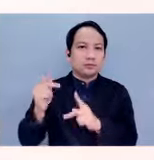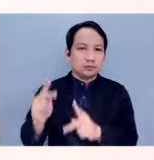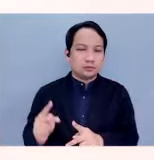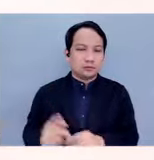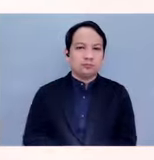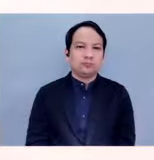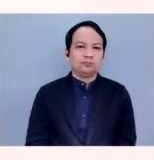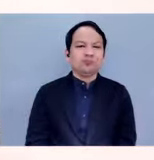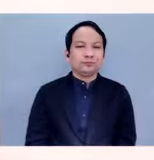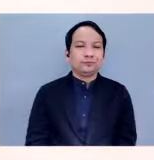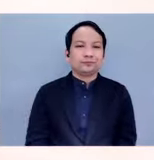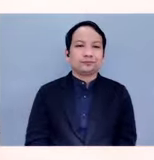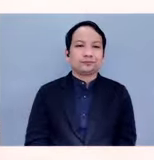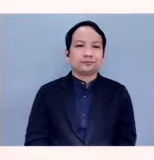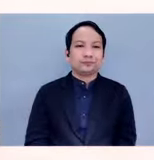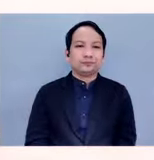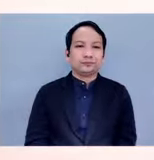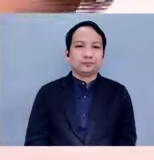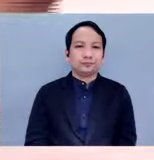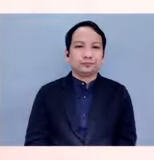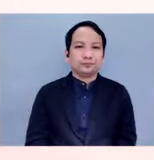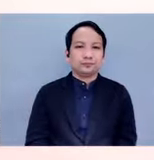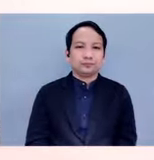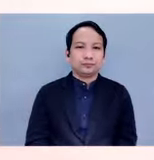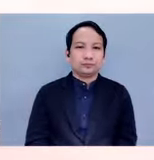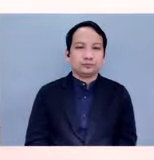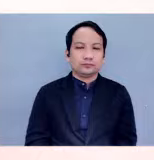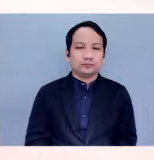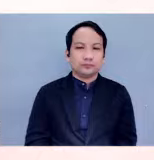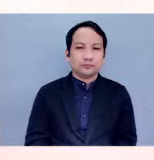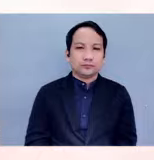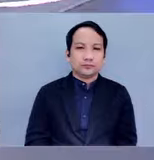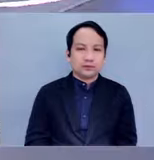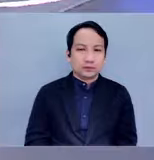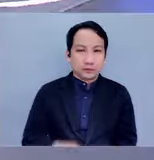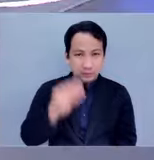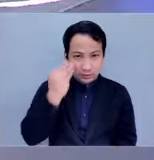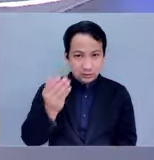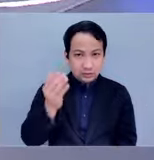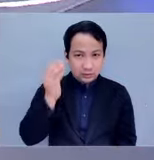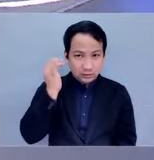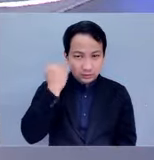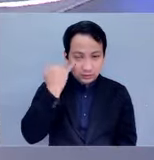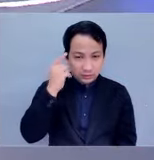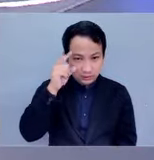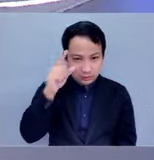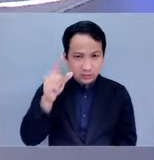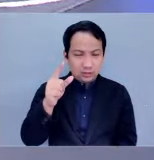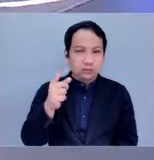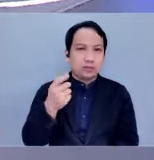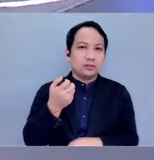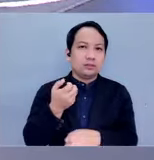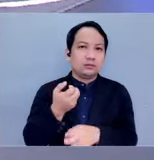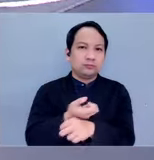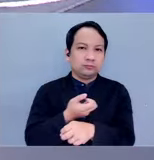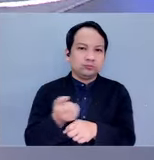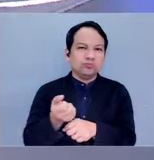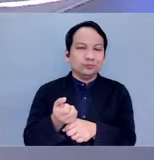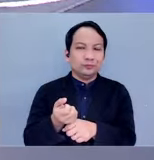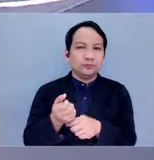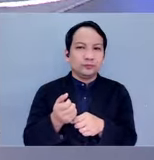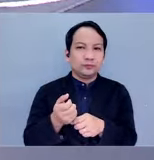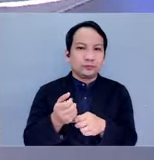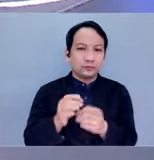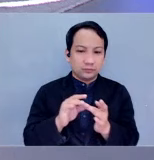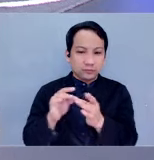maging independent. Di ba? Yeah. Just still. Mm. Tingin mo. Hirap, no? Oh. Especially kapag leader ka, eh,